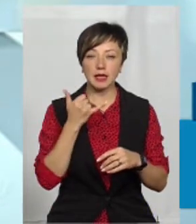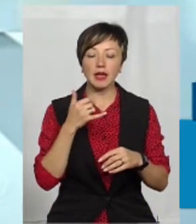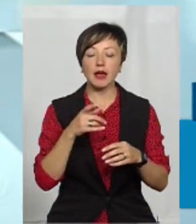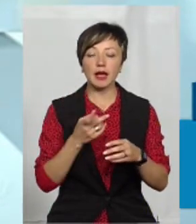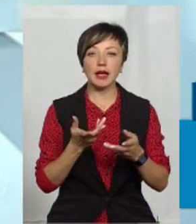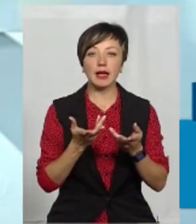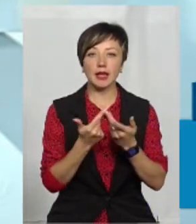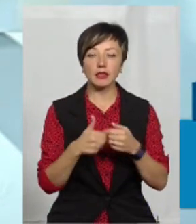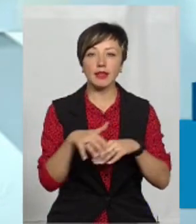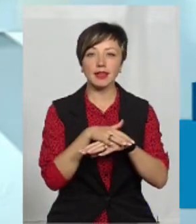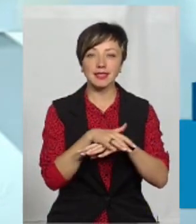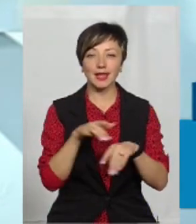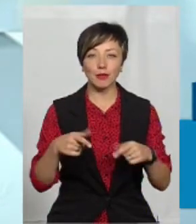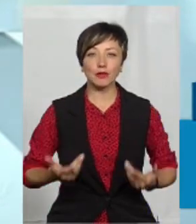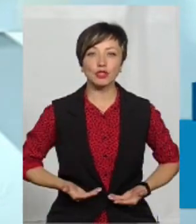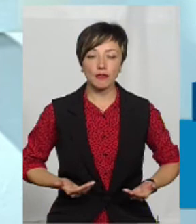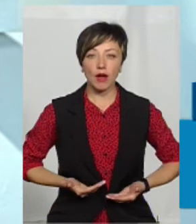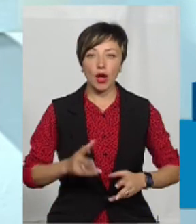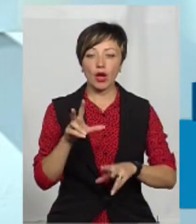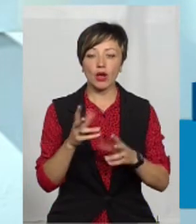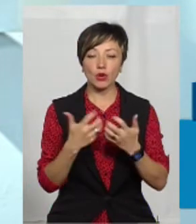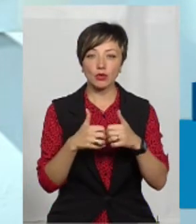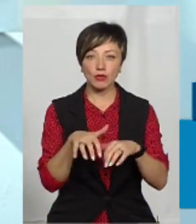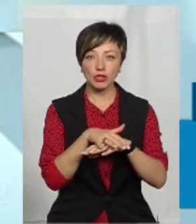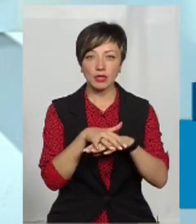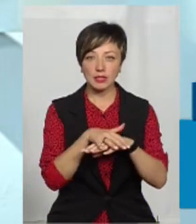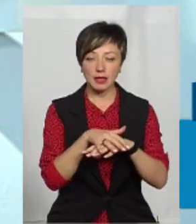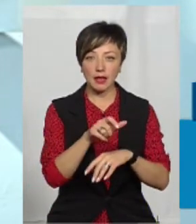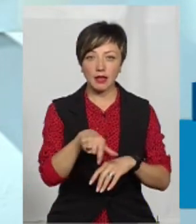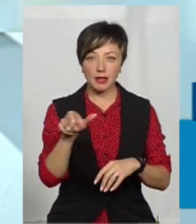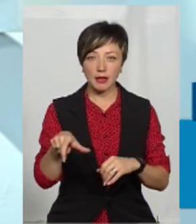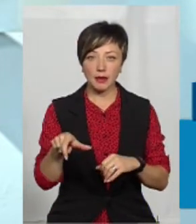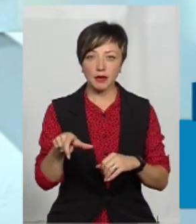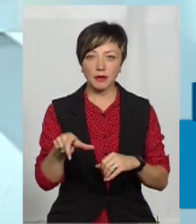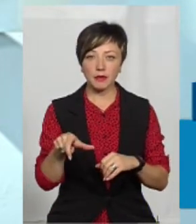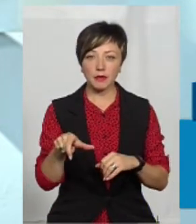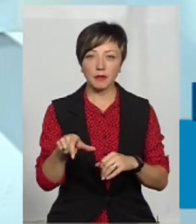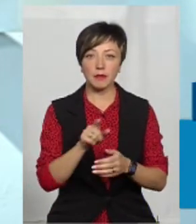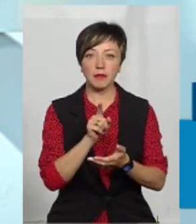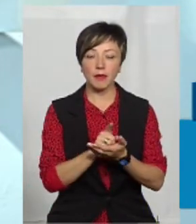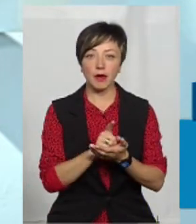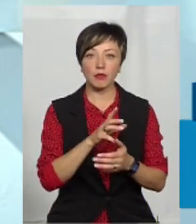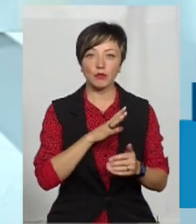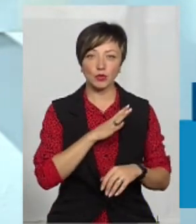там проживає. Зокрема, розрахункова щільність населення, яка має бути